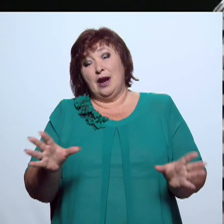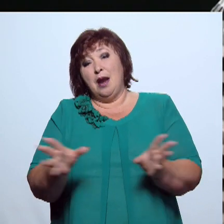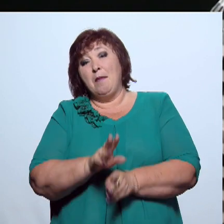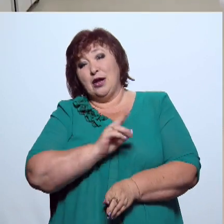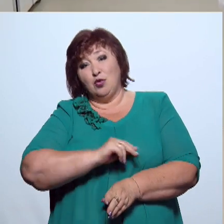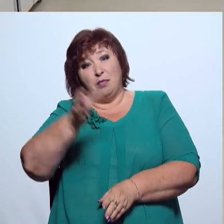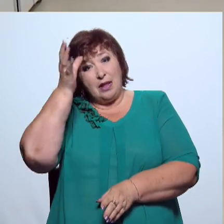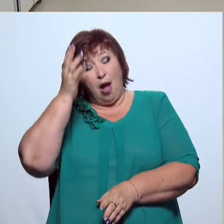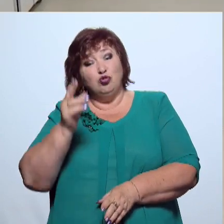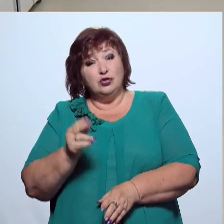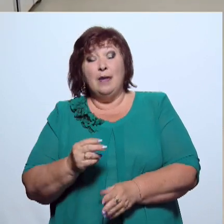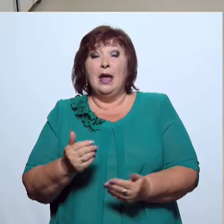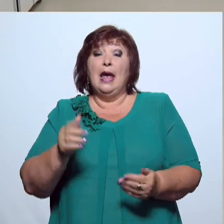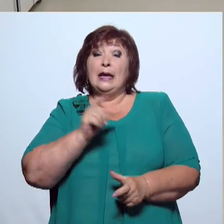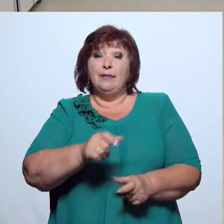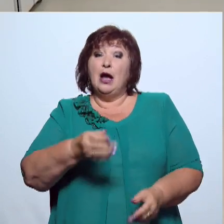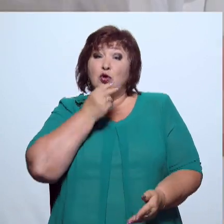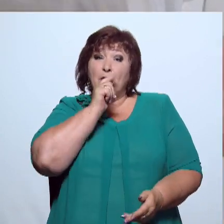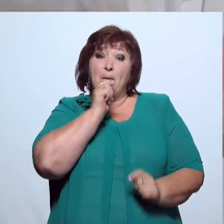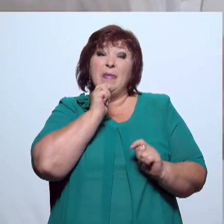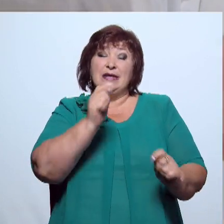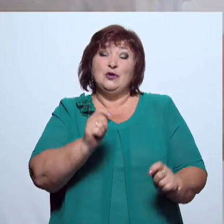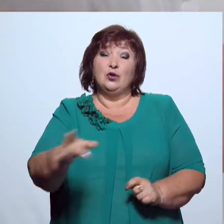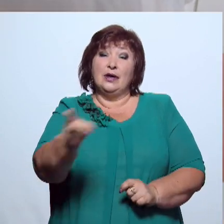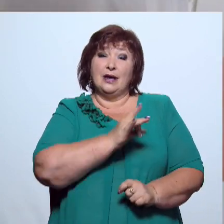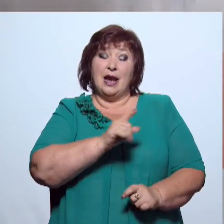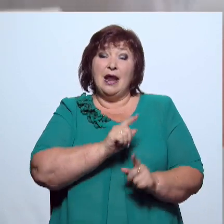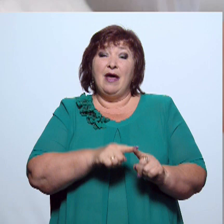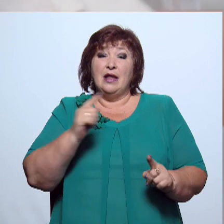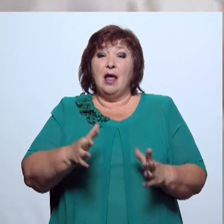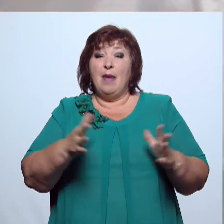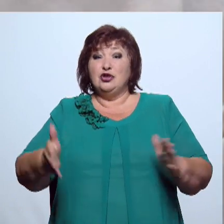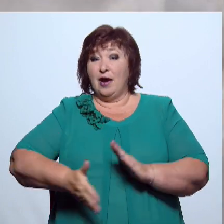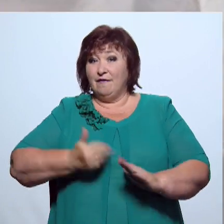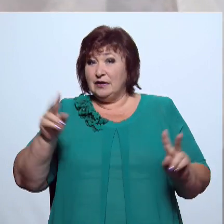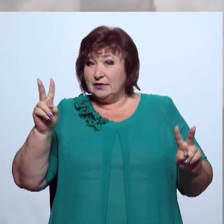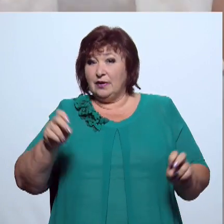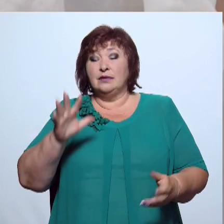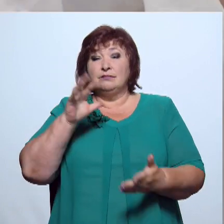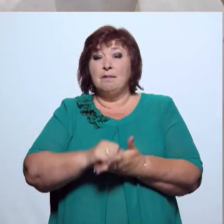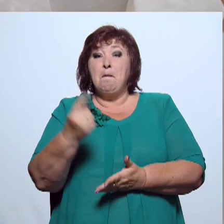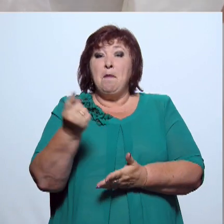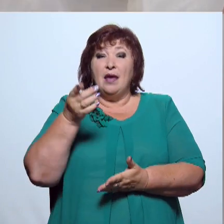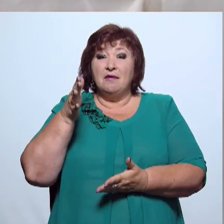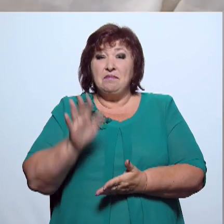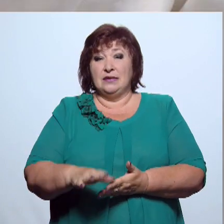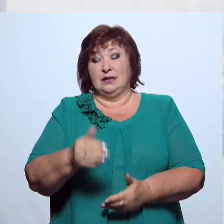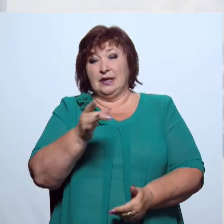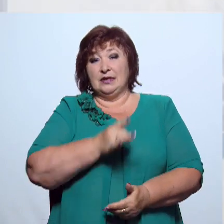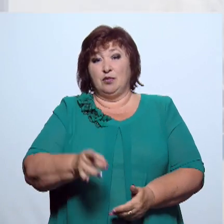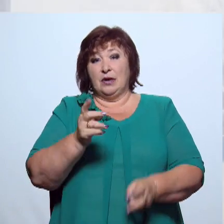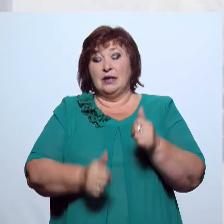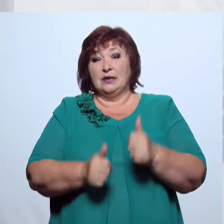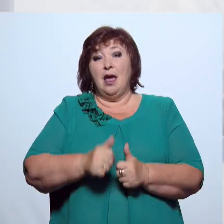и научным партнерам. Ребята уже призеры регионального этапа конкурса «Большие вызовы» и заняли 1-е место в республиканском конкурсе